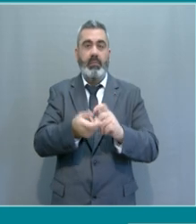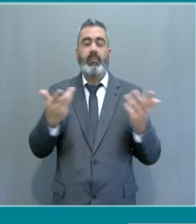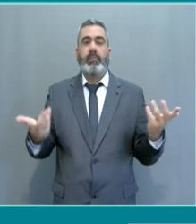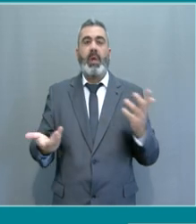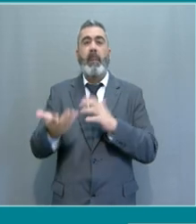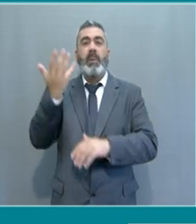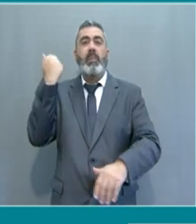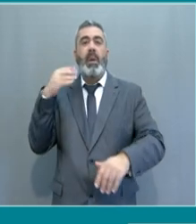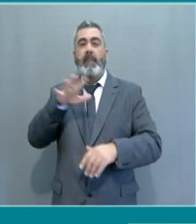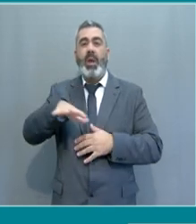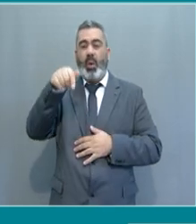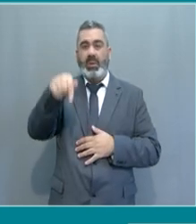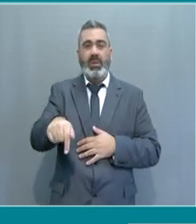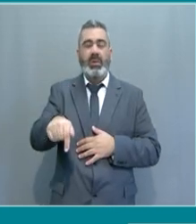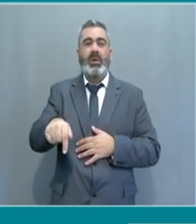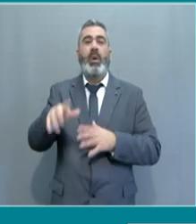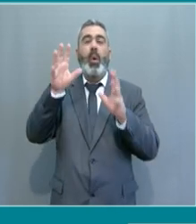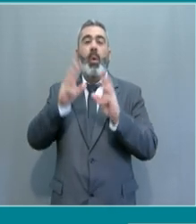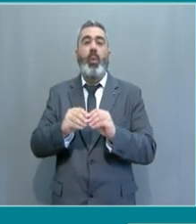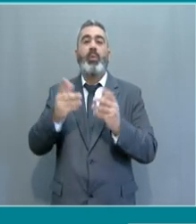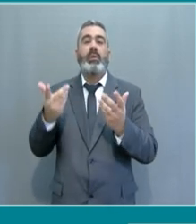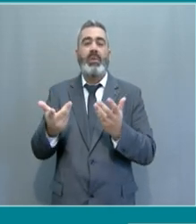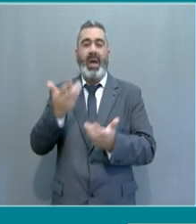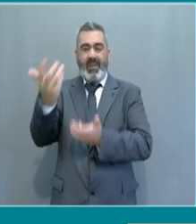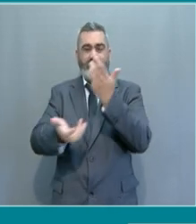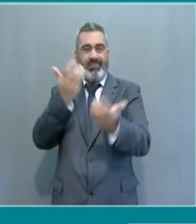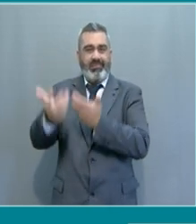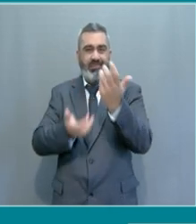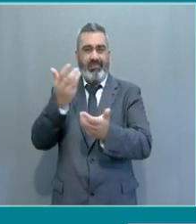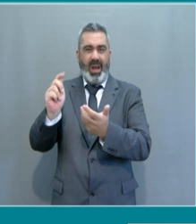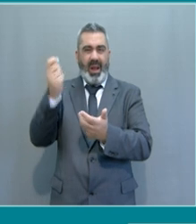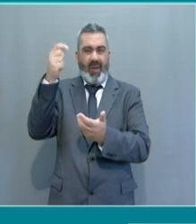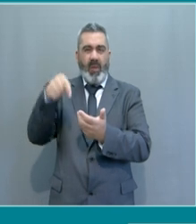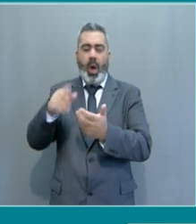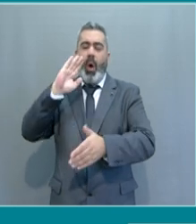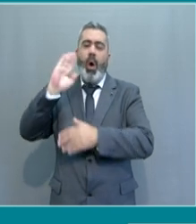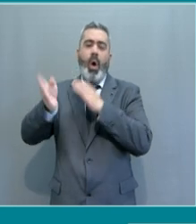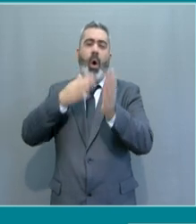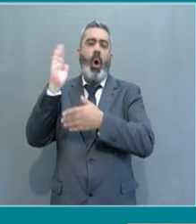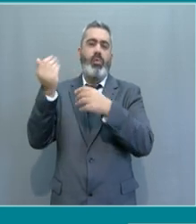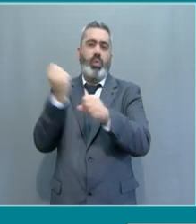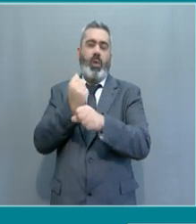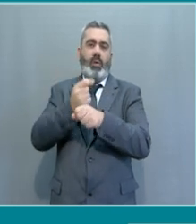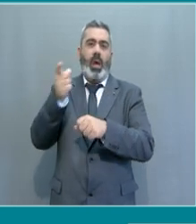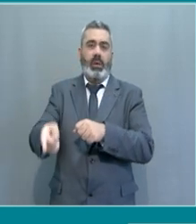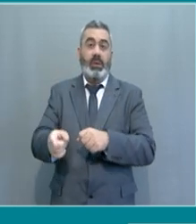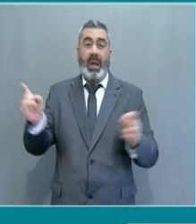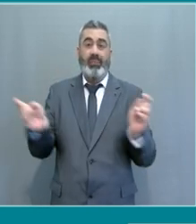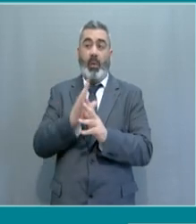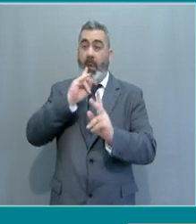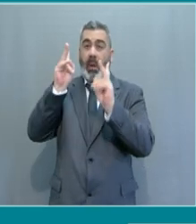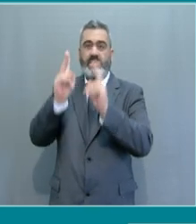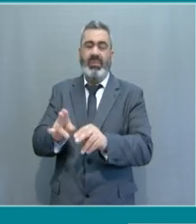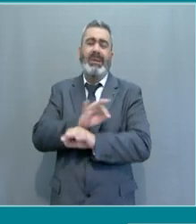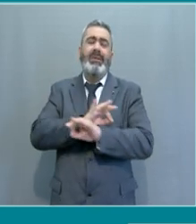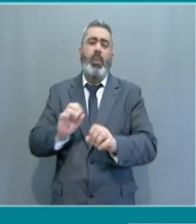ήταν χτισμένη πάνω στην οικονομία του άνθρακα και στη ΔΕΗ για δεκαετίες, είναι λογικό ότι θα υπάρξουν προβλήματα. Και πιθανόν